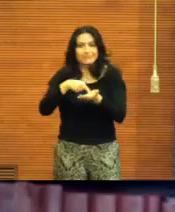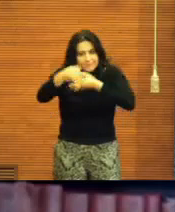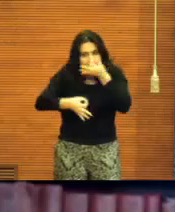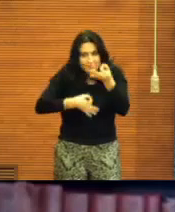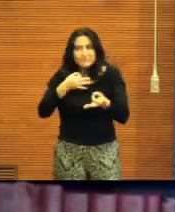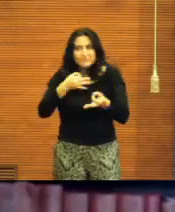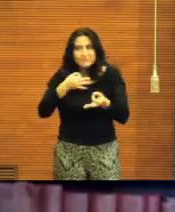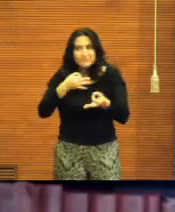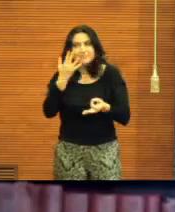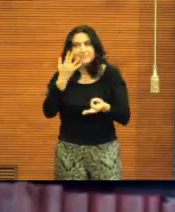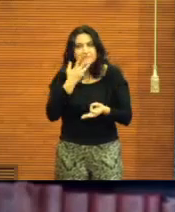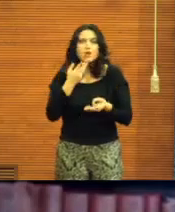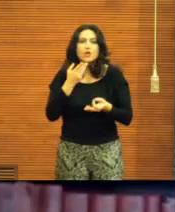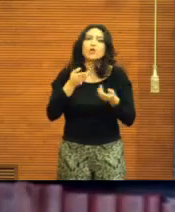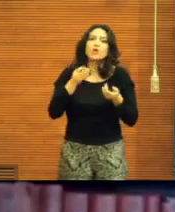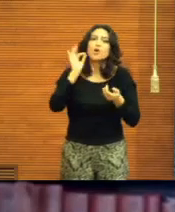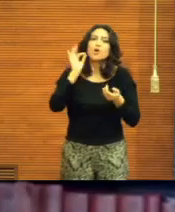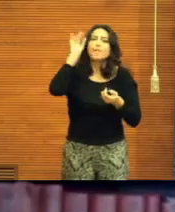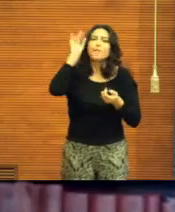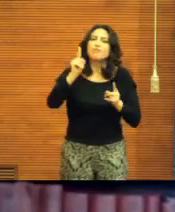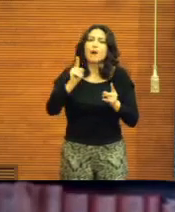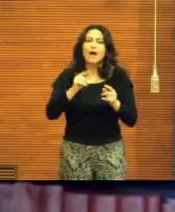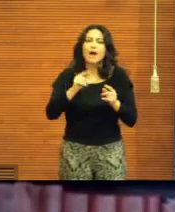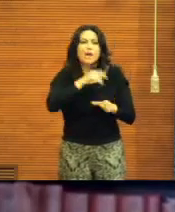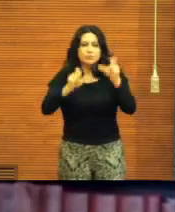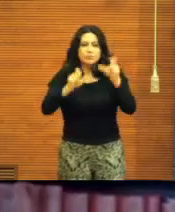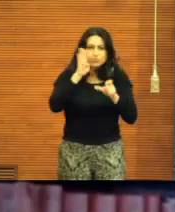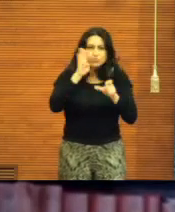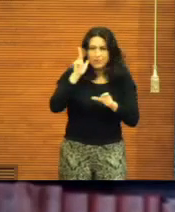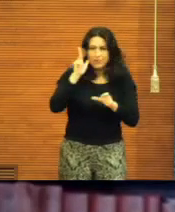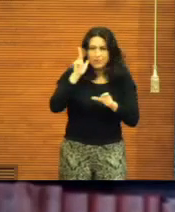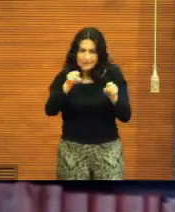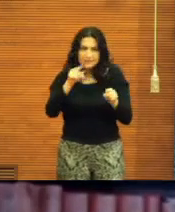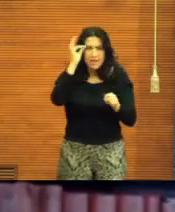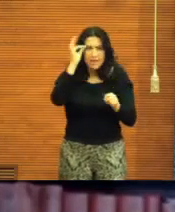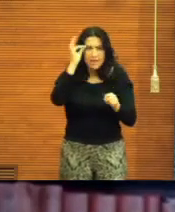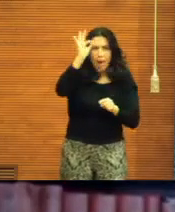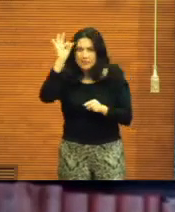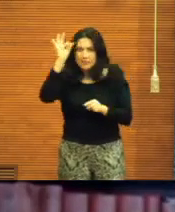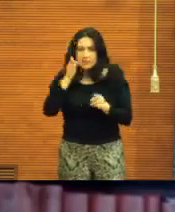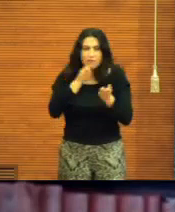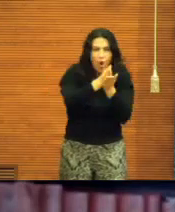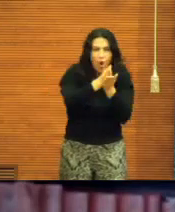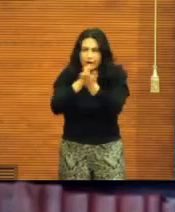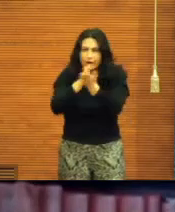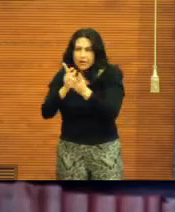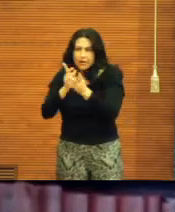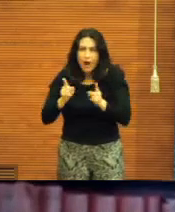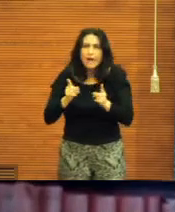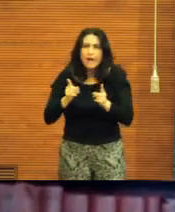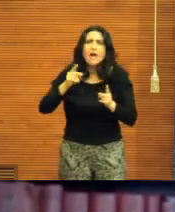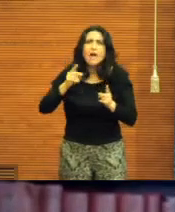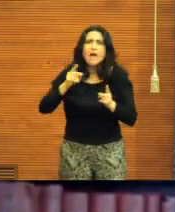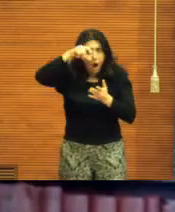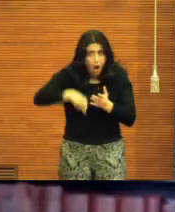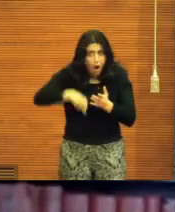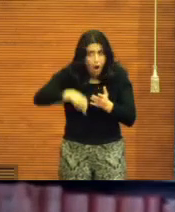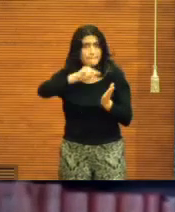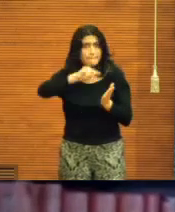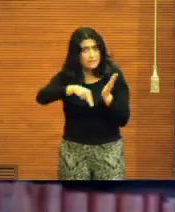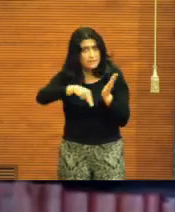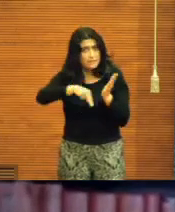La ministra Bernini, in videoconferenza, ha detto che le mura delle università mai come ora sono abbattute rispetto alla città